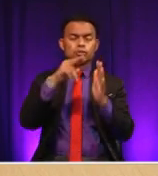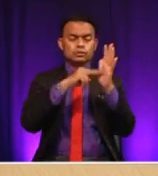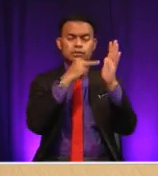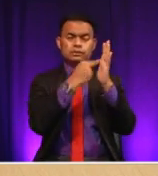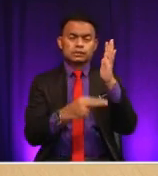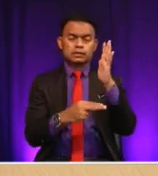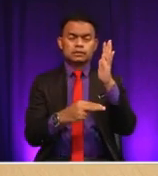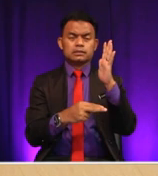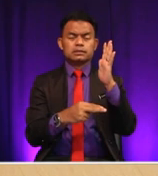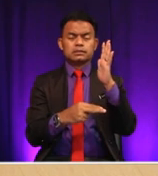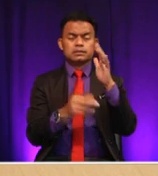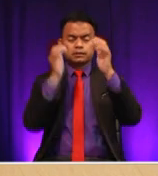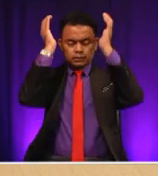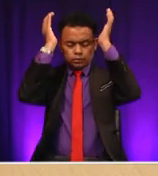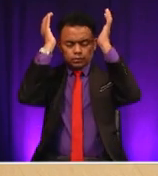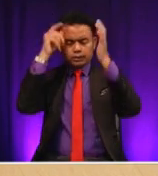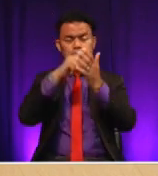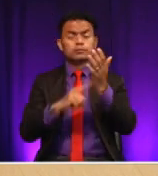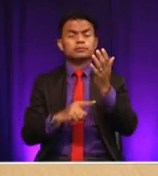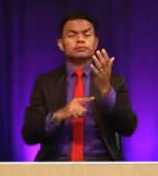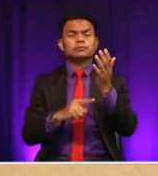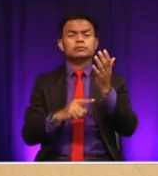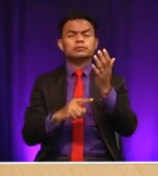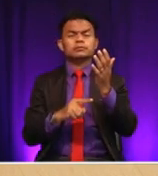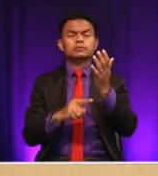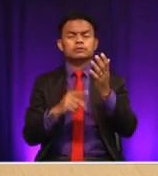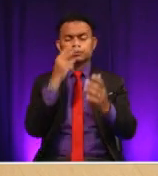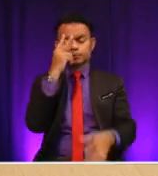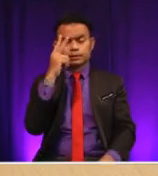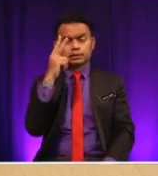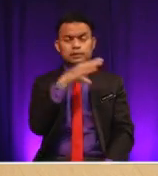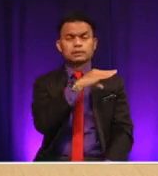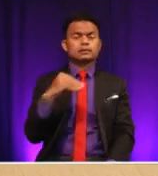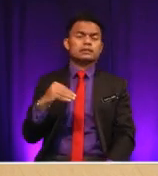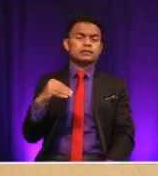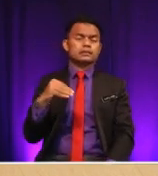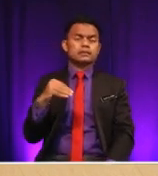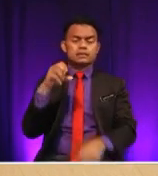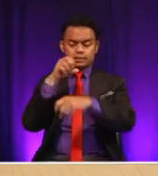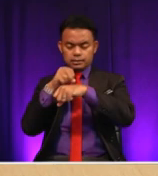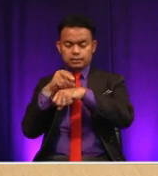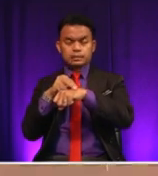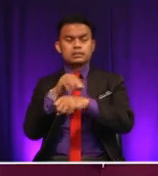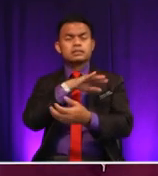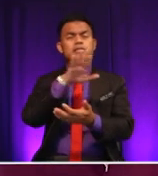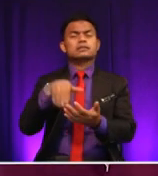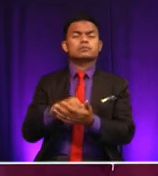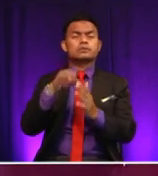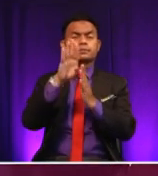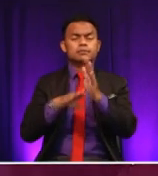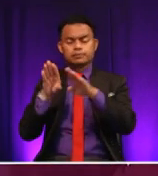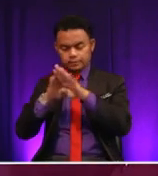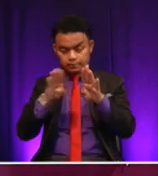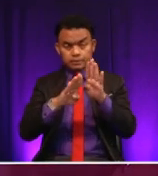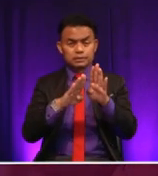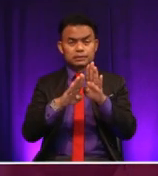paham apa itu kritikan pandangan Apa itu kritikan sarana sebab setiap definisi setiap masuk itu adalah berbeza namun